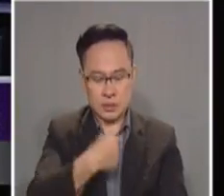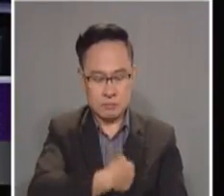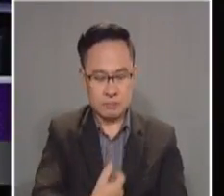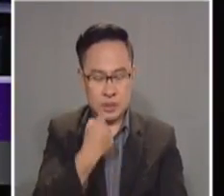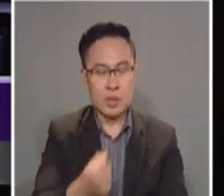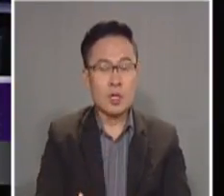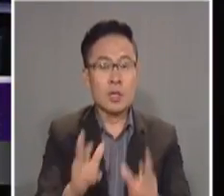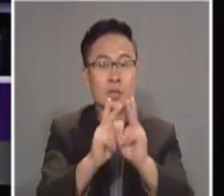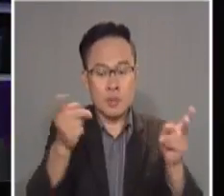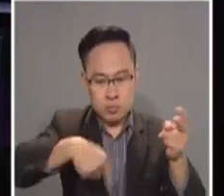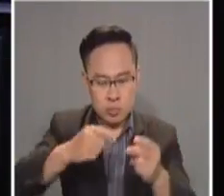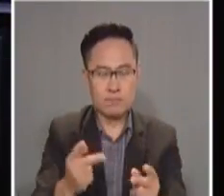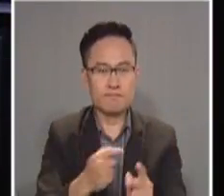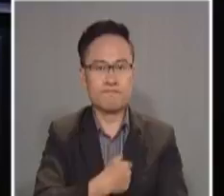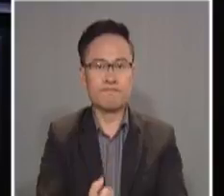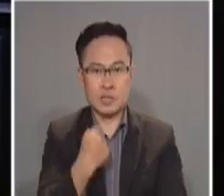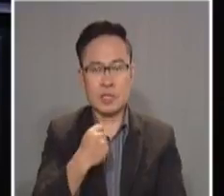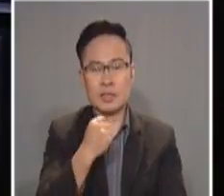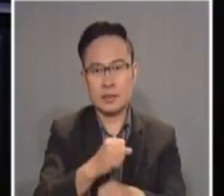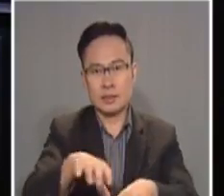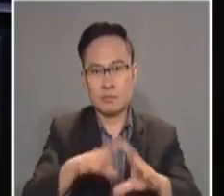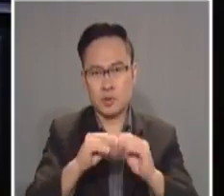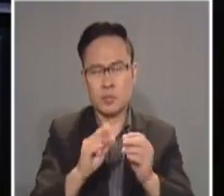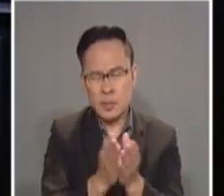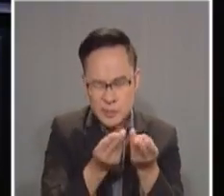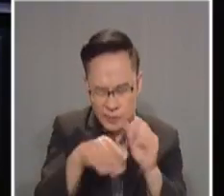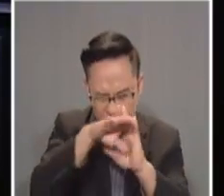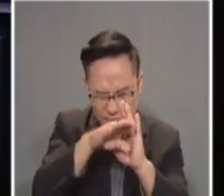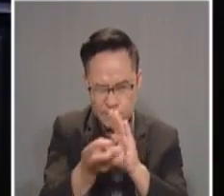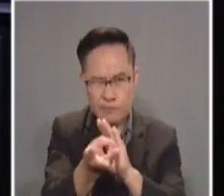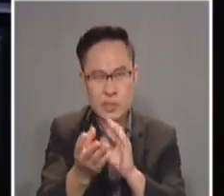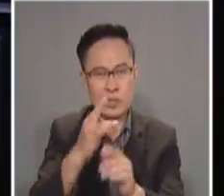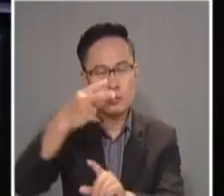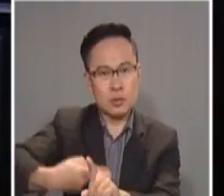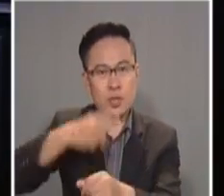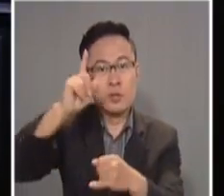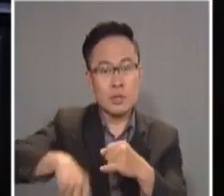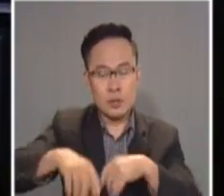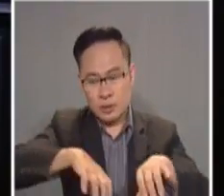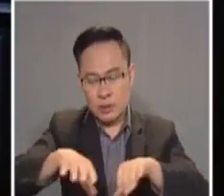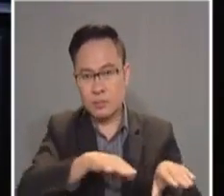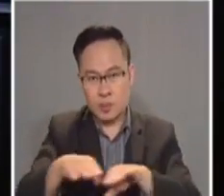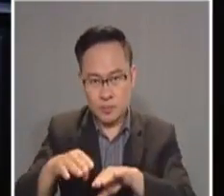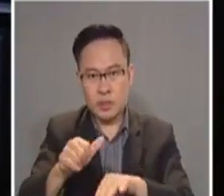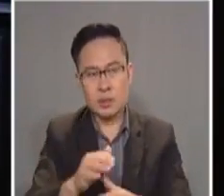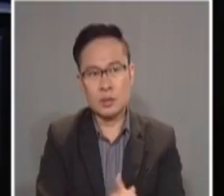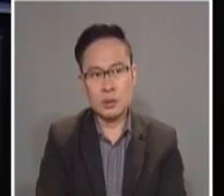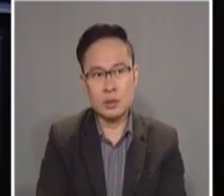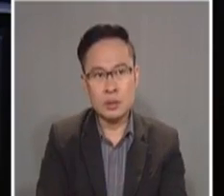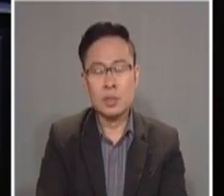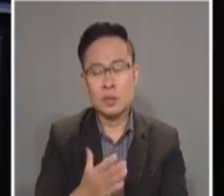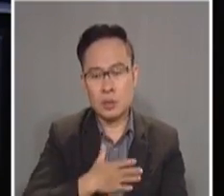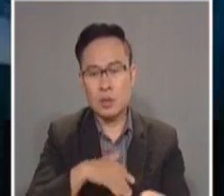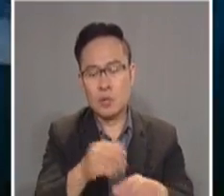แล้วก็คงเหลือรายละเอียดปีย่อยนิดหน่อยนะครับใน2เดือนสุดท้ายซึ่งเราก็พร้อมที่